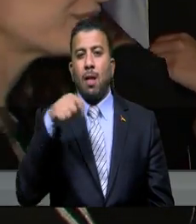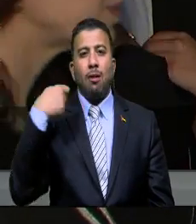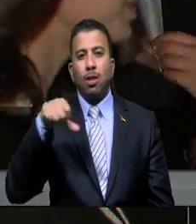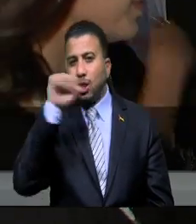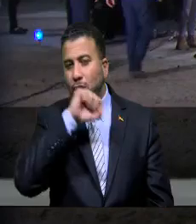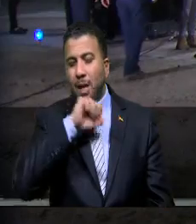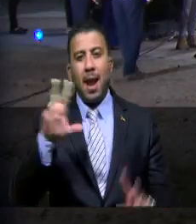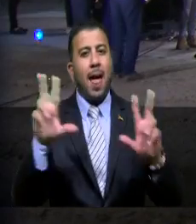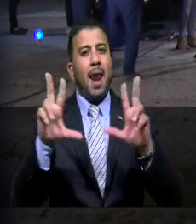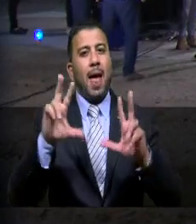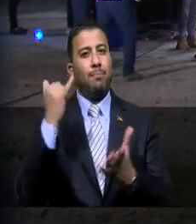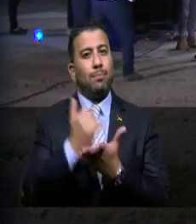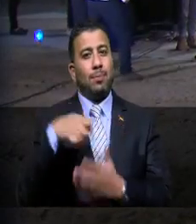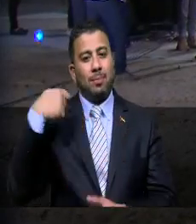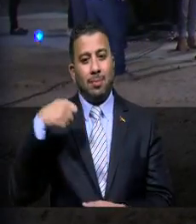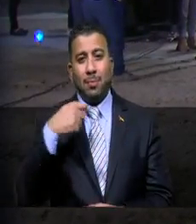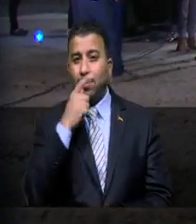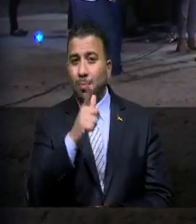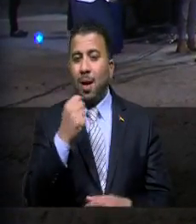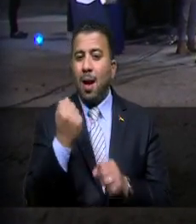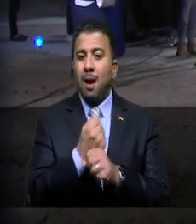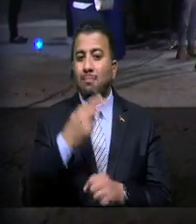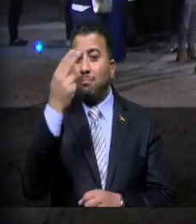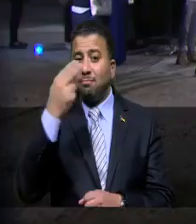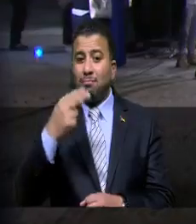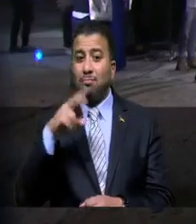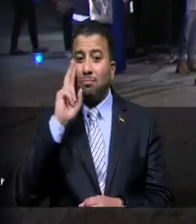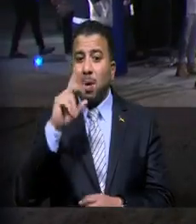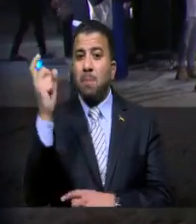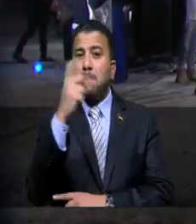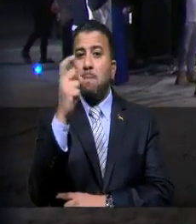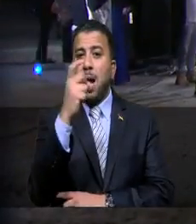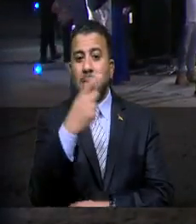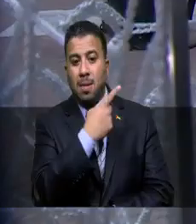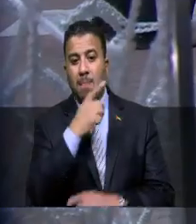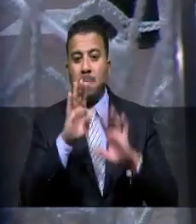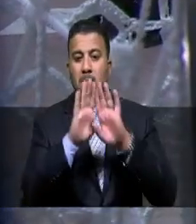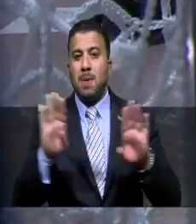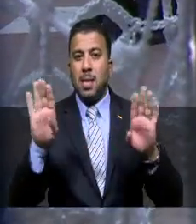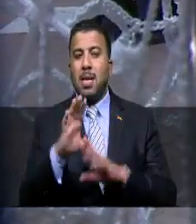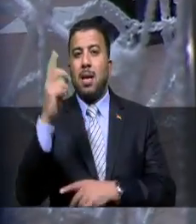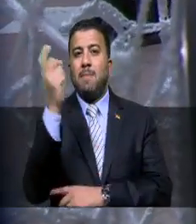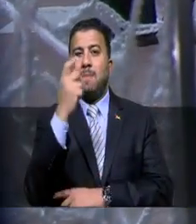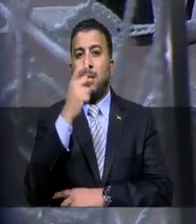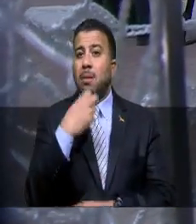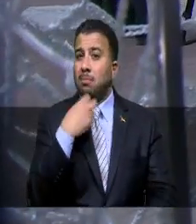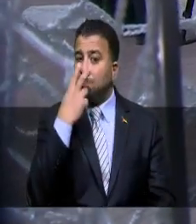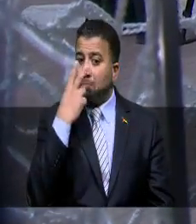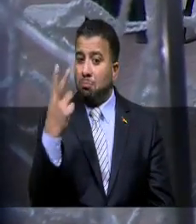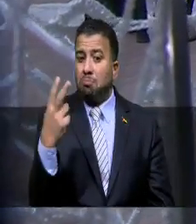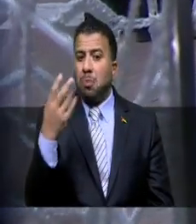مجلس الشارقة للإعلام عملين فنيين في واجهة المجاز ومسرح المجاز. تفرد